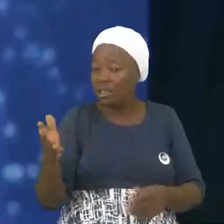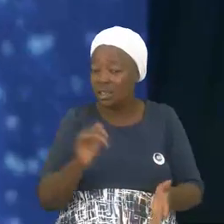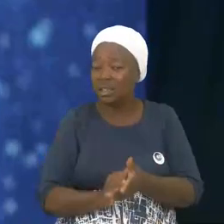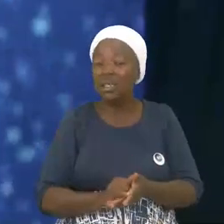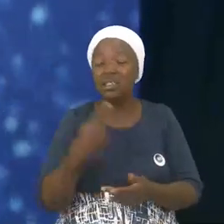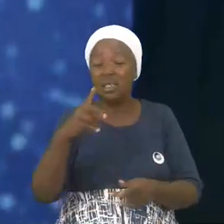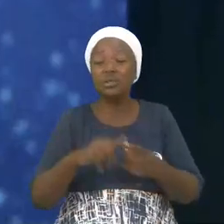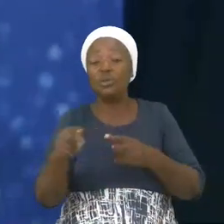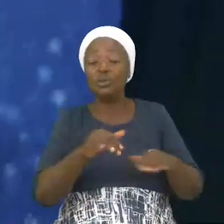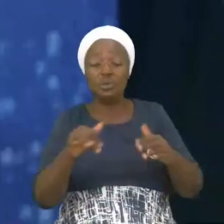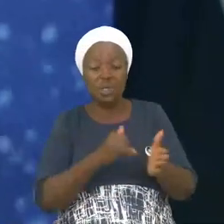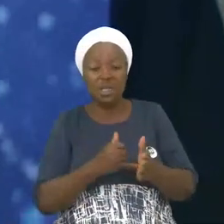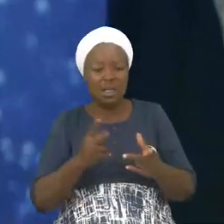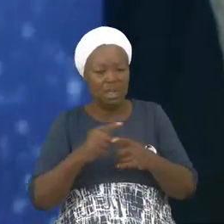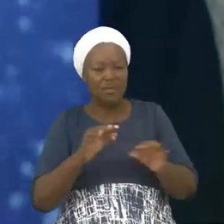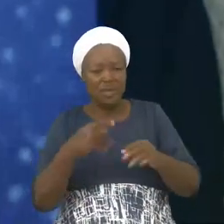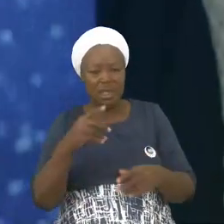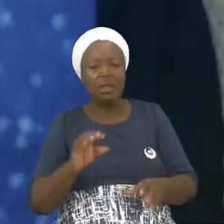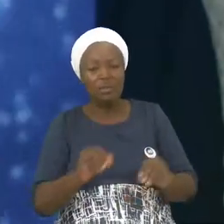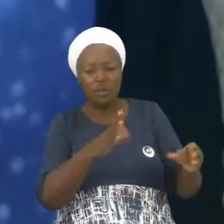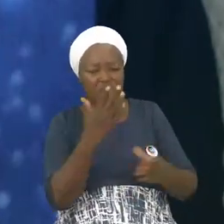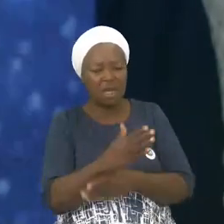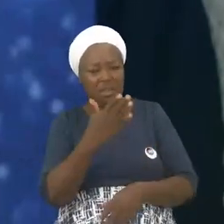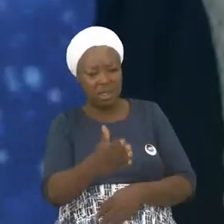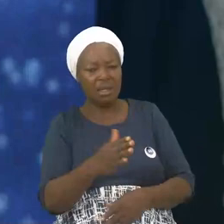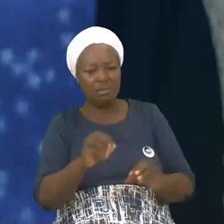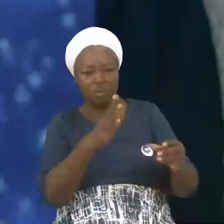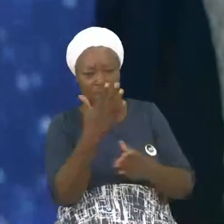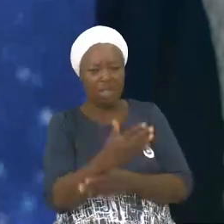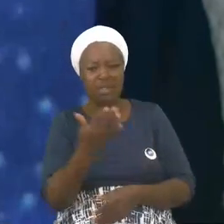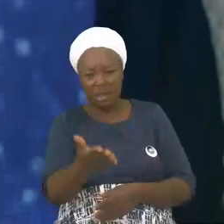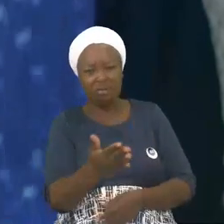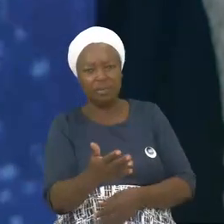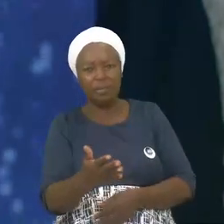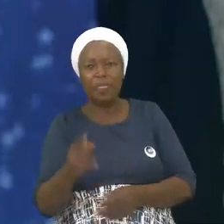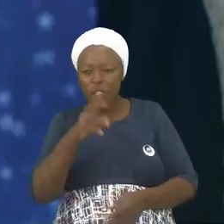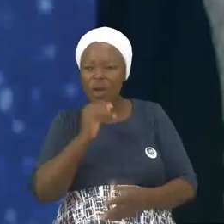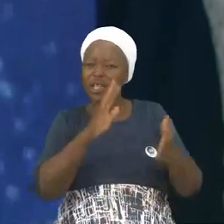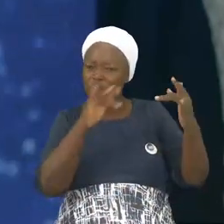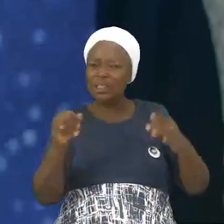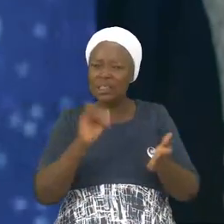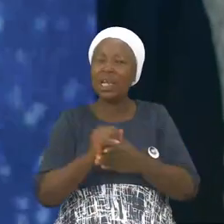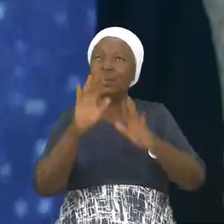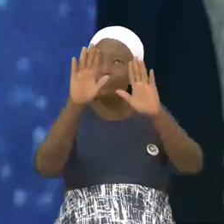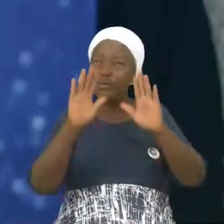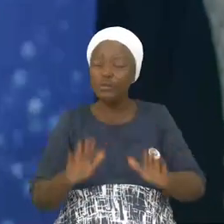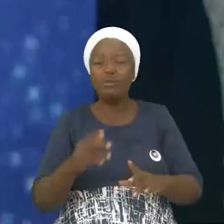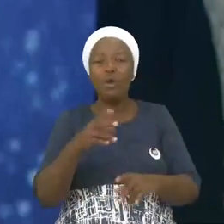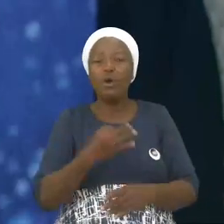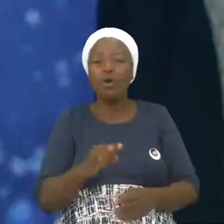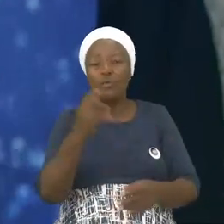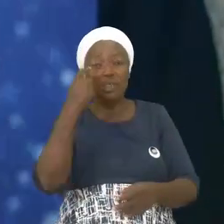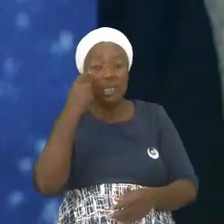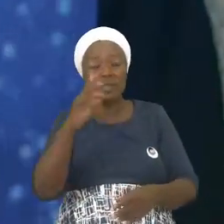décision personnelle. Tout ce qui te dit, fais-le. Tu dis, impose la main là-bas, impose-toi la main